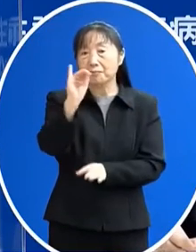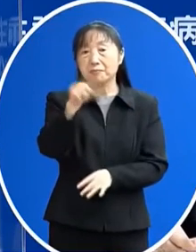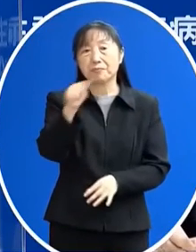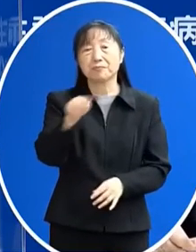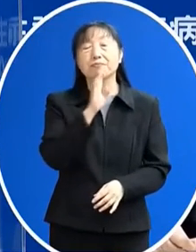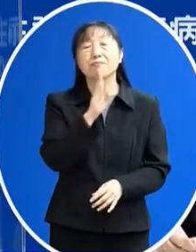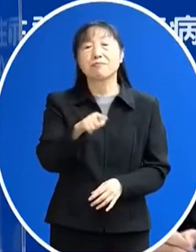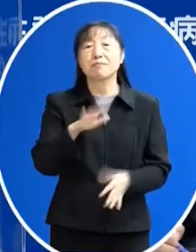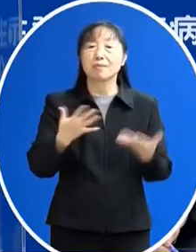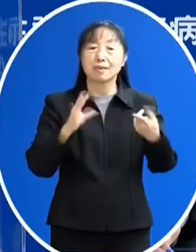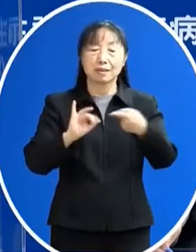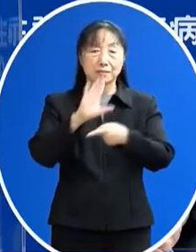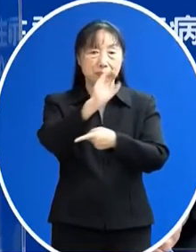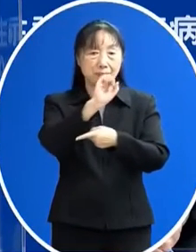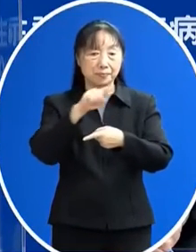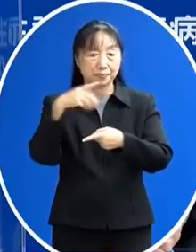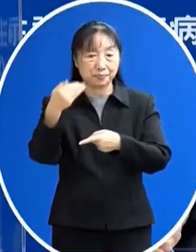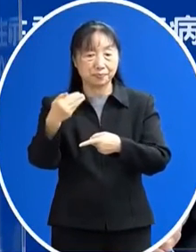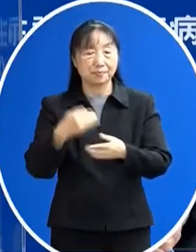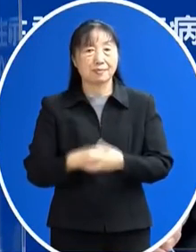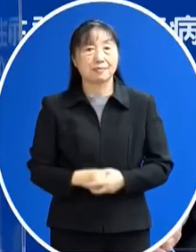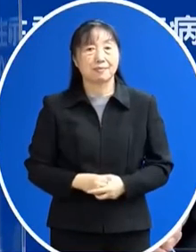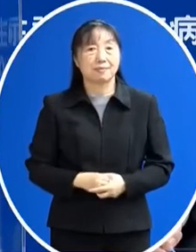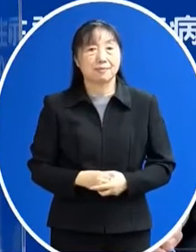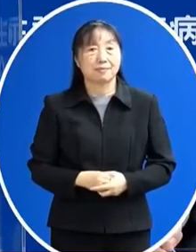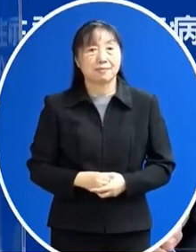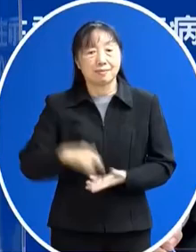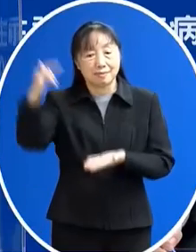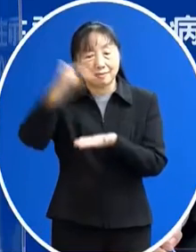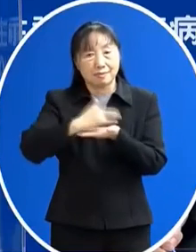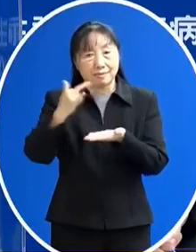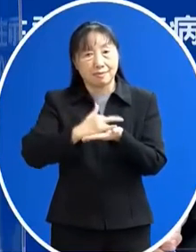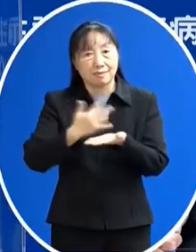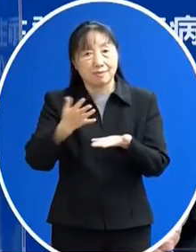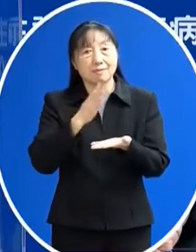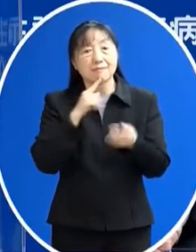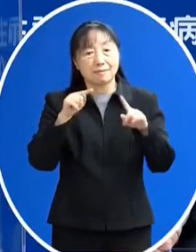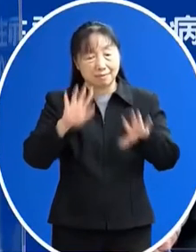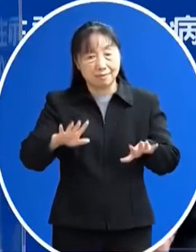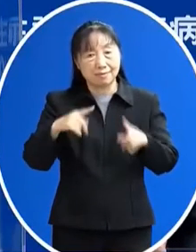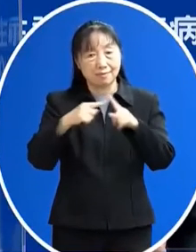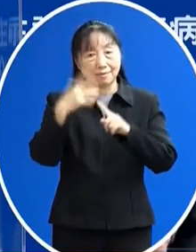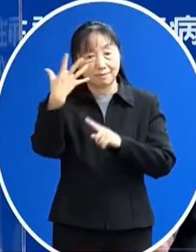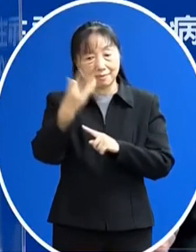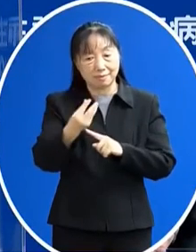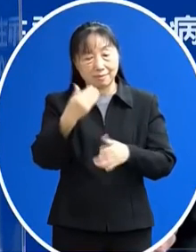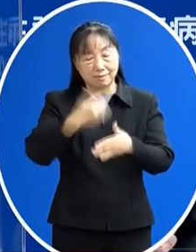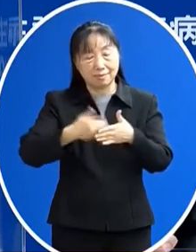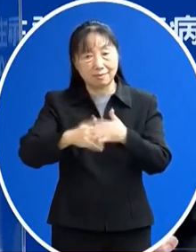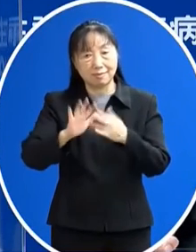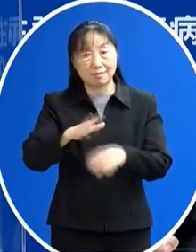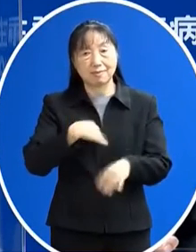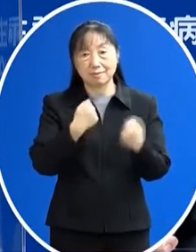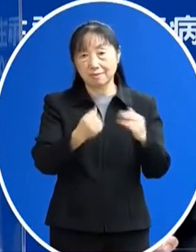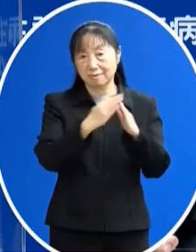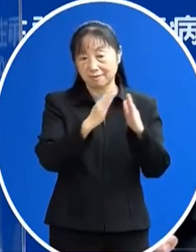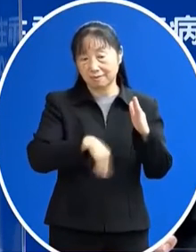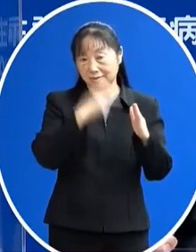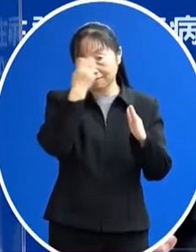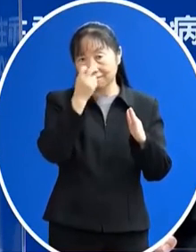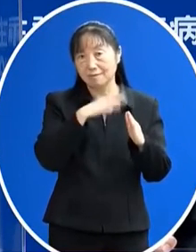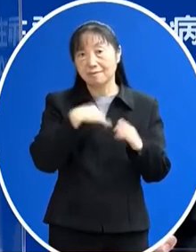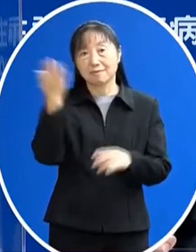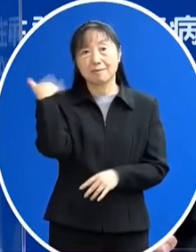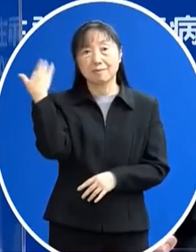那 0.9%。好，那进来的落地采检稍微比较少，但是进来的在居家检疫在前一段时